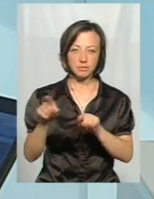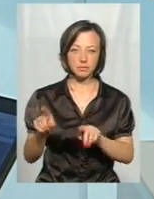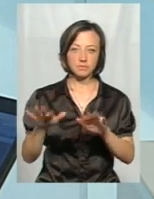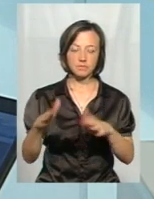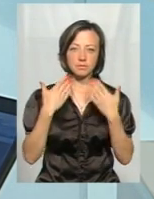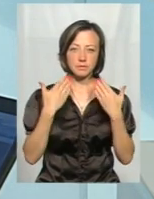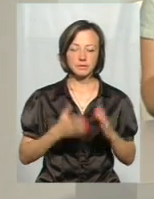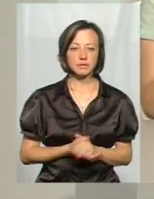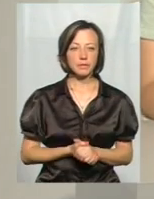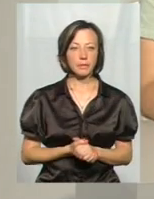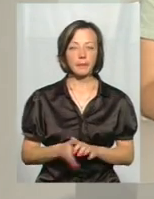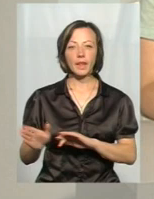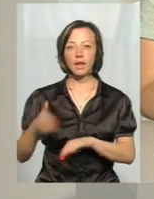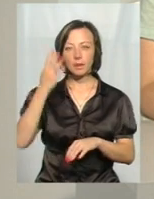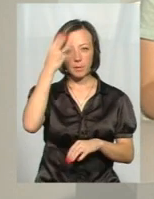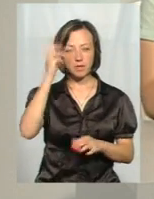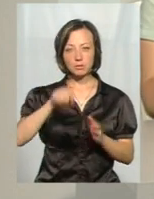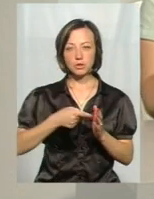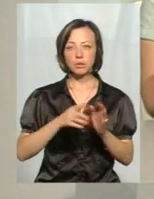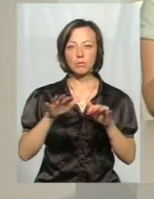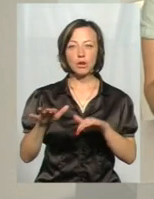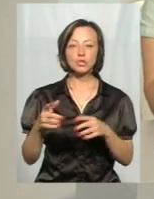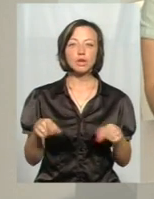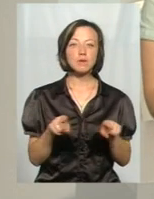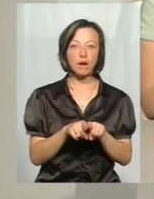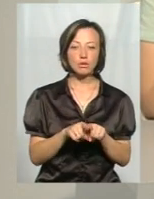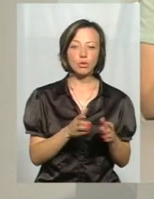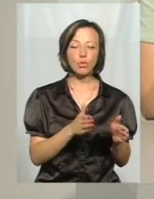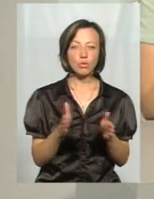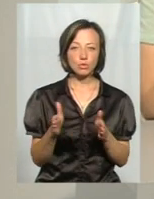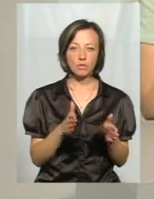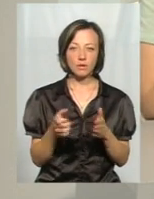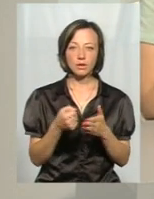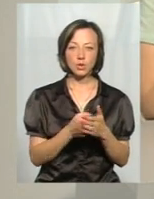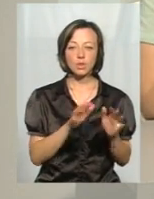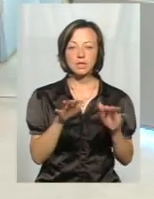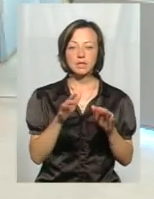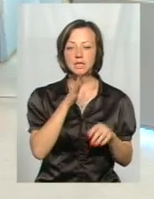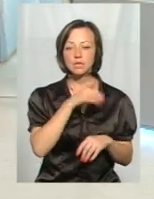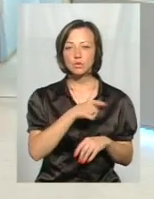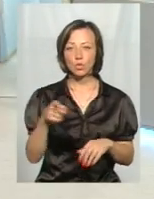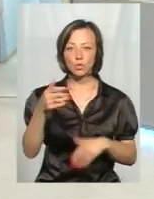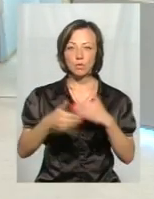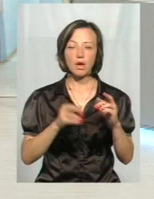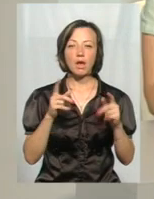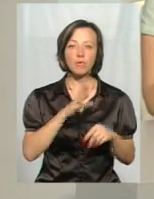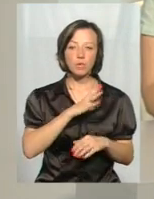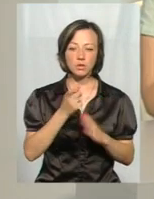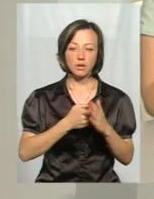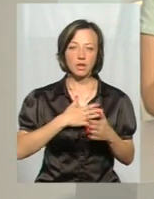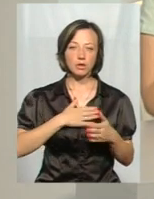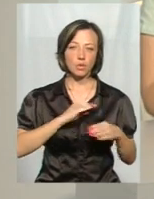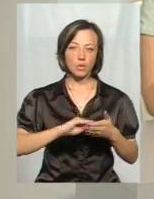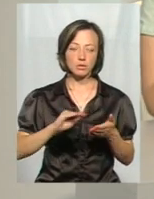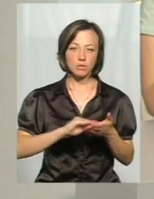пляжі. Хмельницький міський пляж також готувався до сезону. Як це було, дізнавалася моя